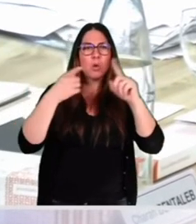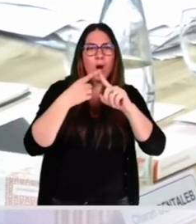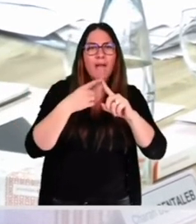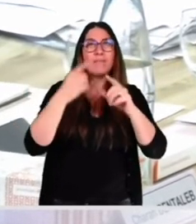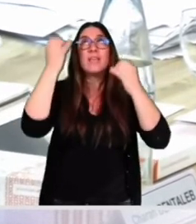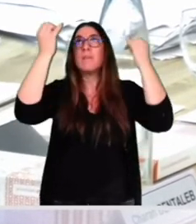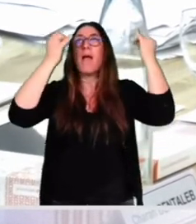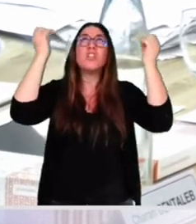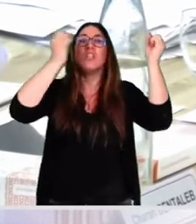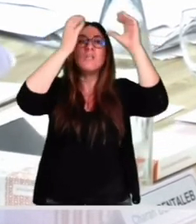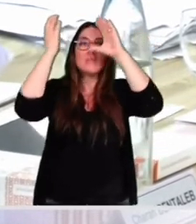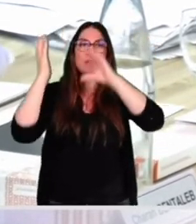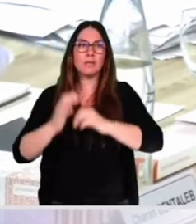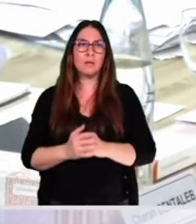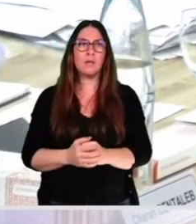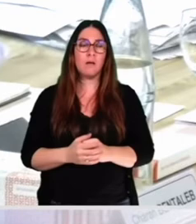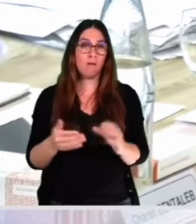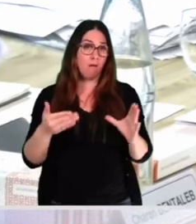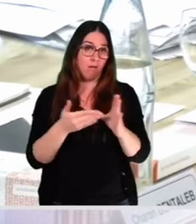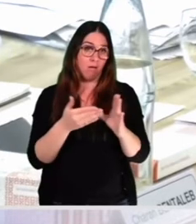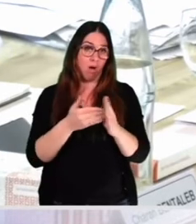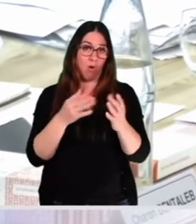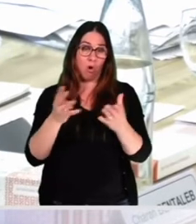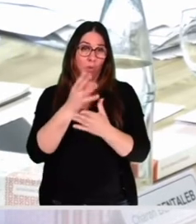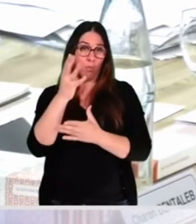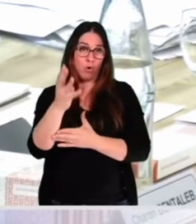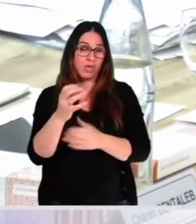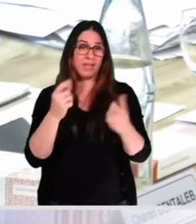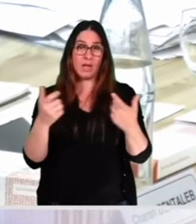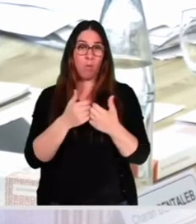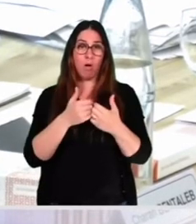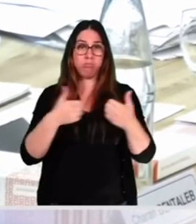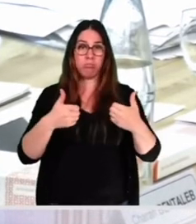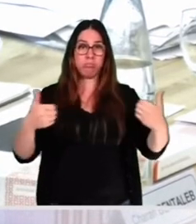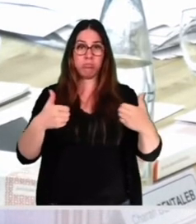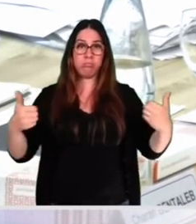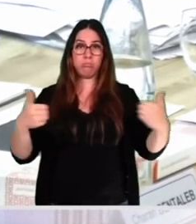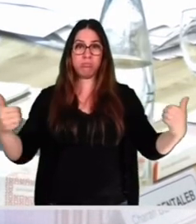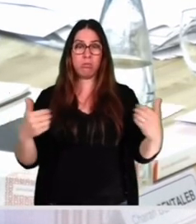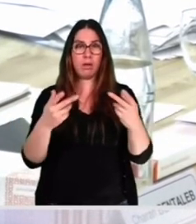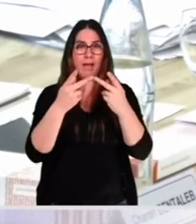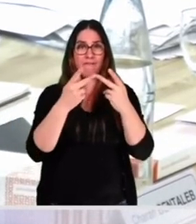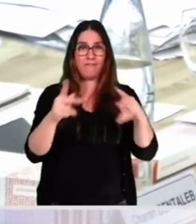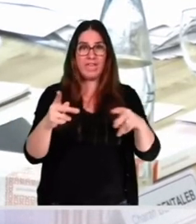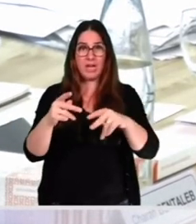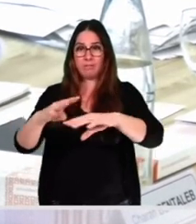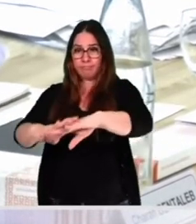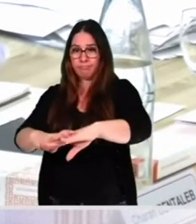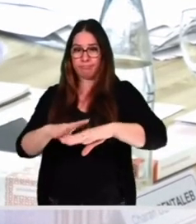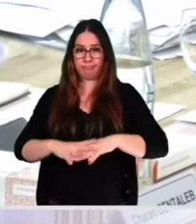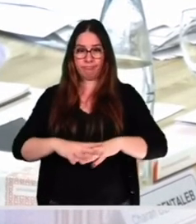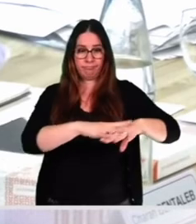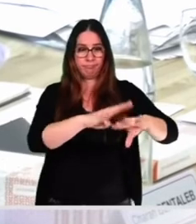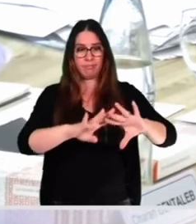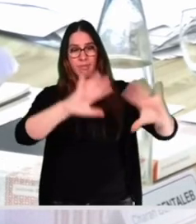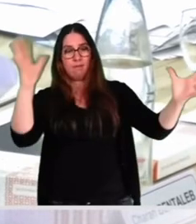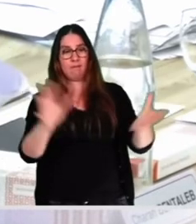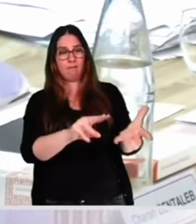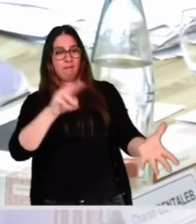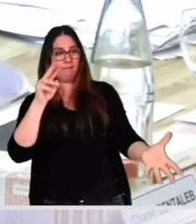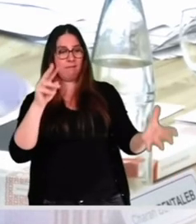l'imaginaire. Or, une fois de plus, ce projet illustre une approche fragmentée où la ville est traitée par petits bouts, sans cohérence globale